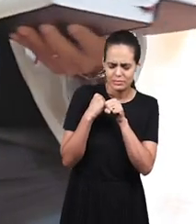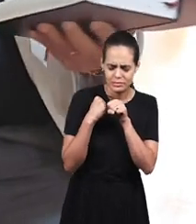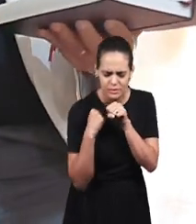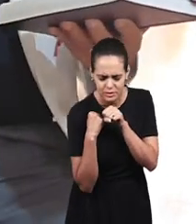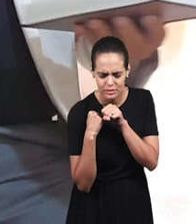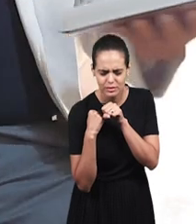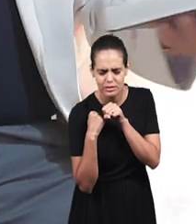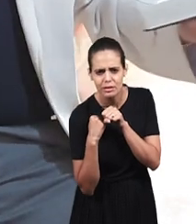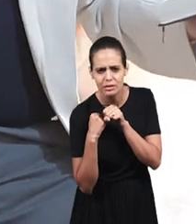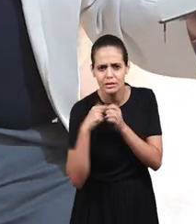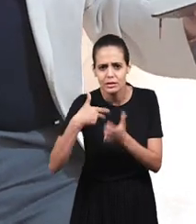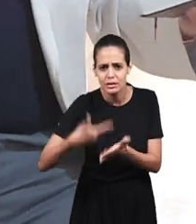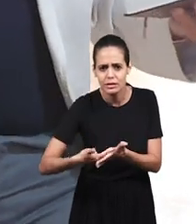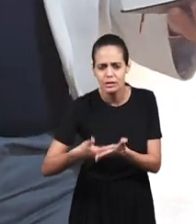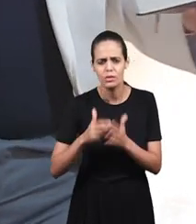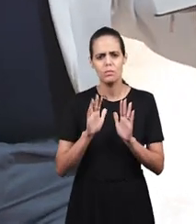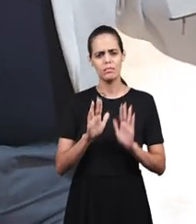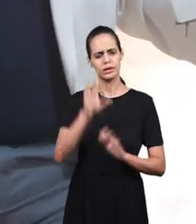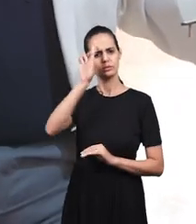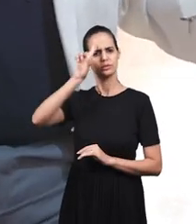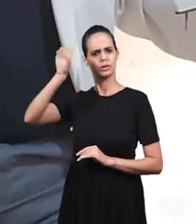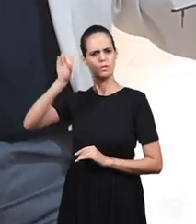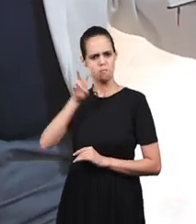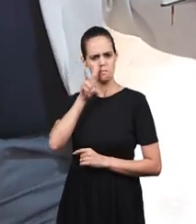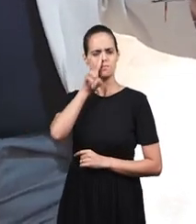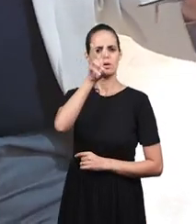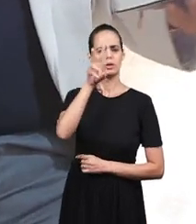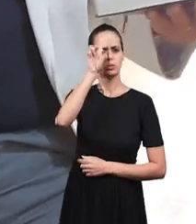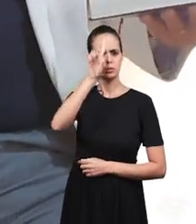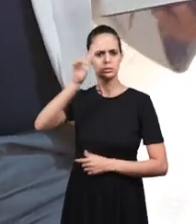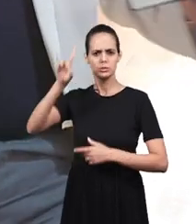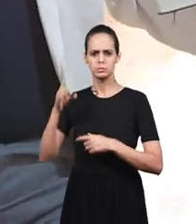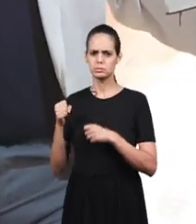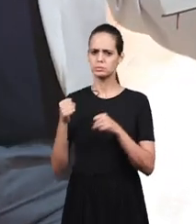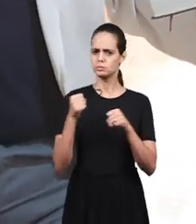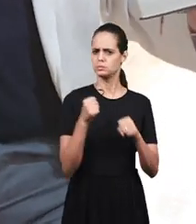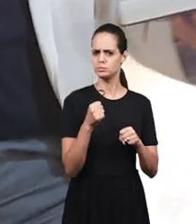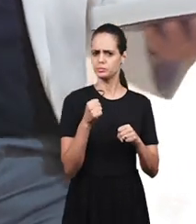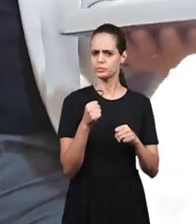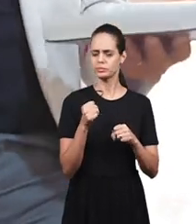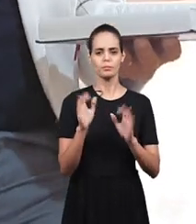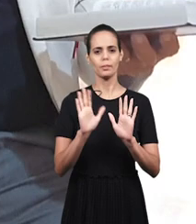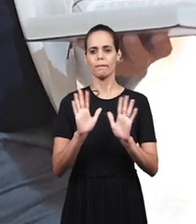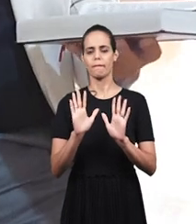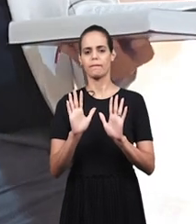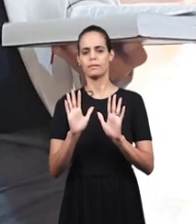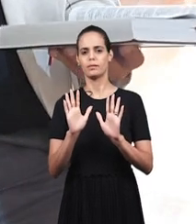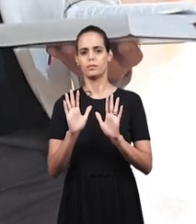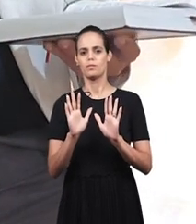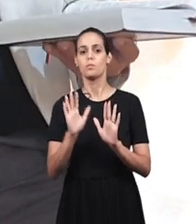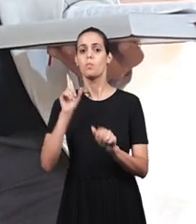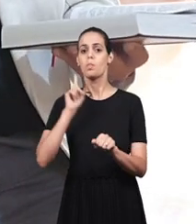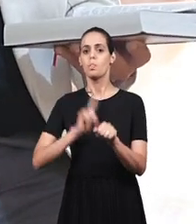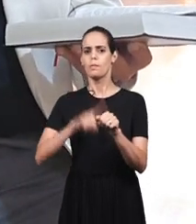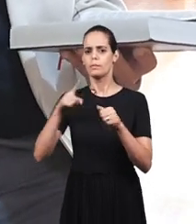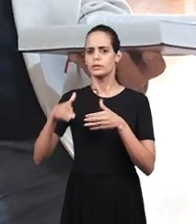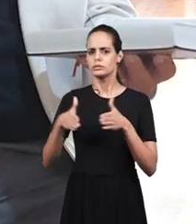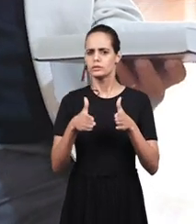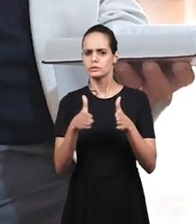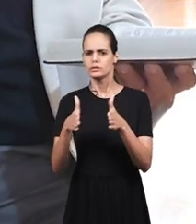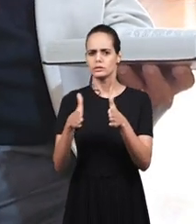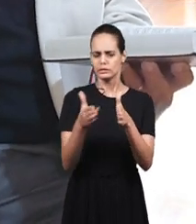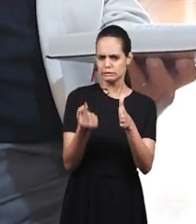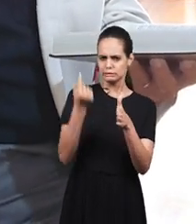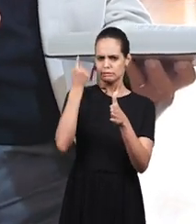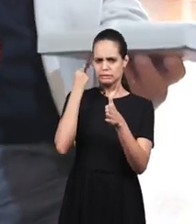dans ce chemin appelé la vie douloureuse. Il y avait en affiche ici Jésus, il a trébuché. Je, je posais